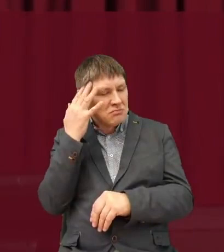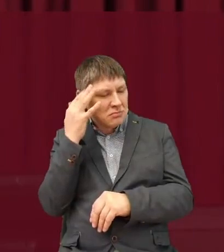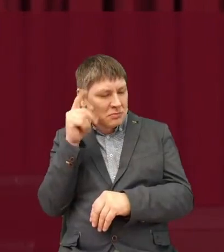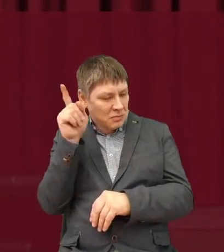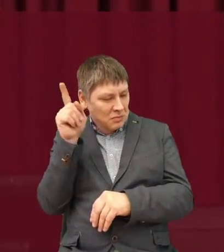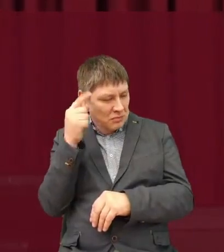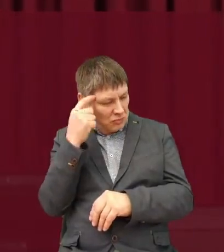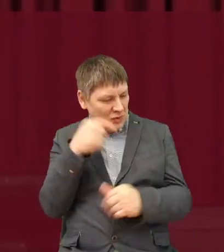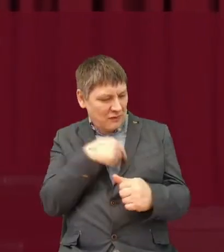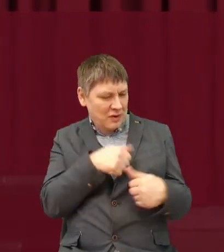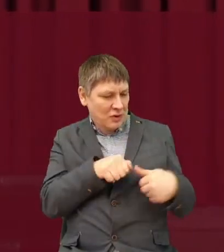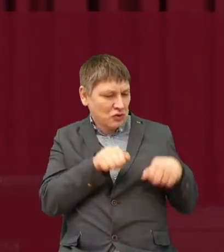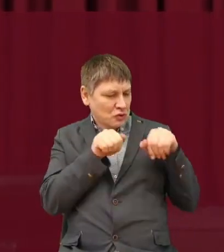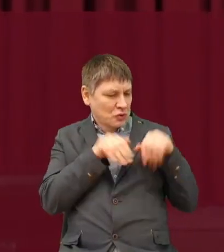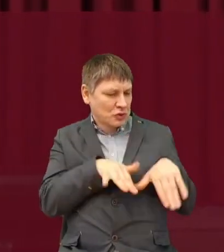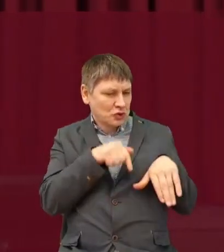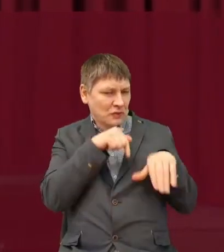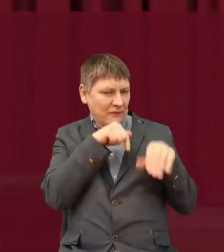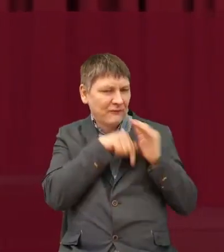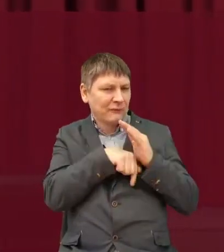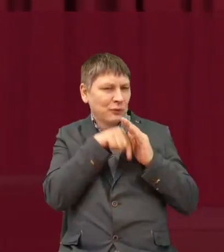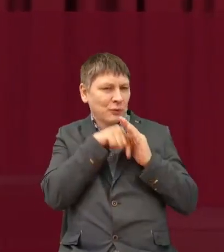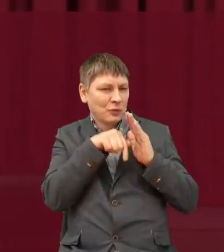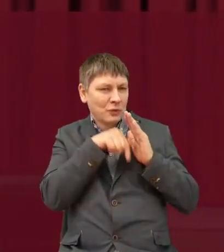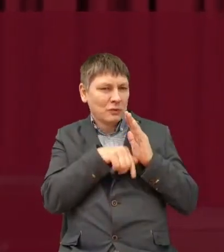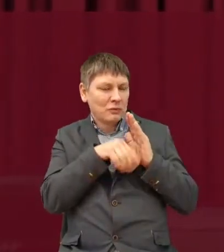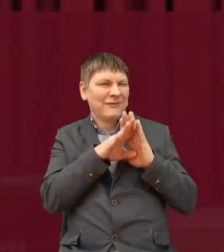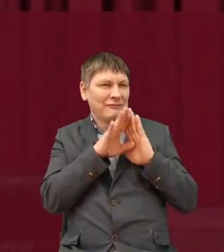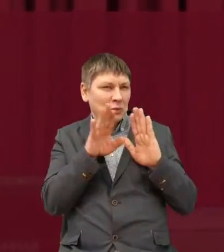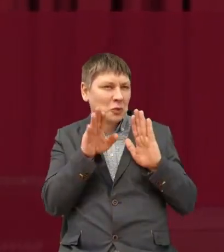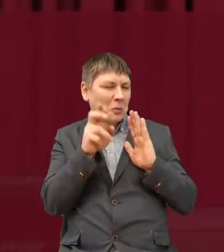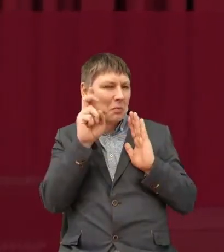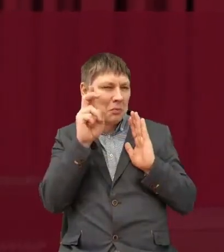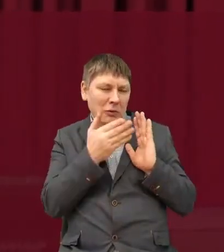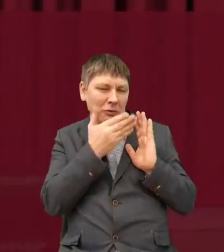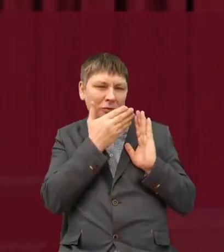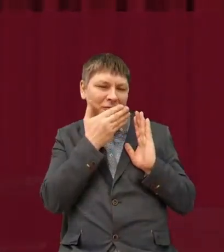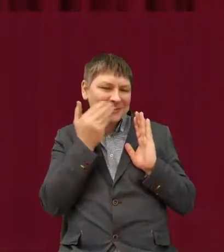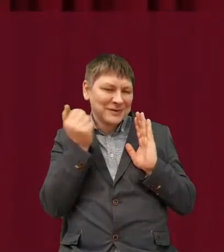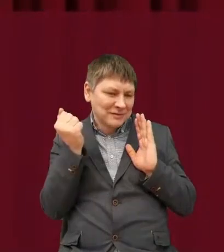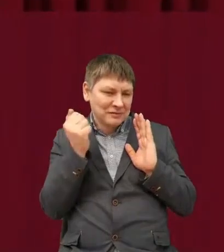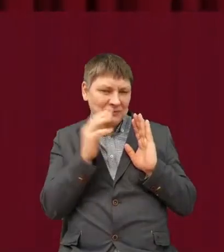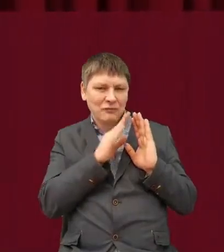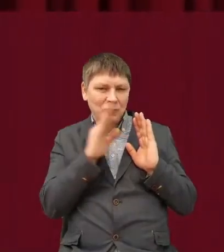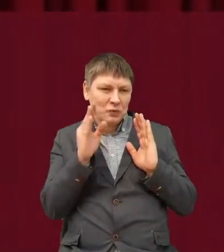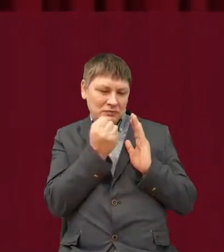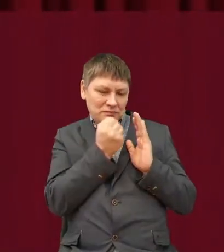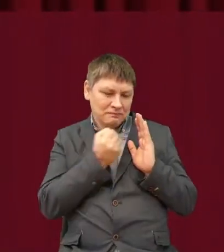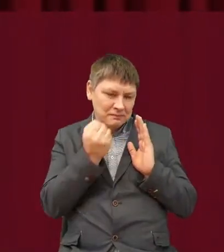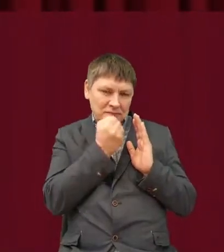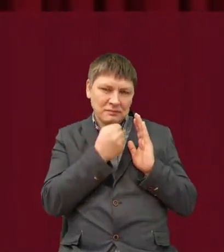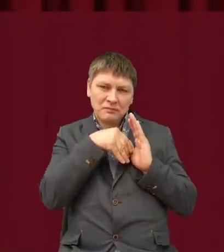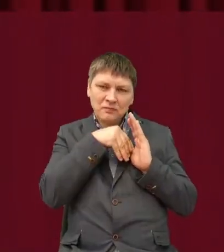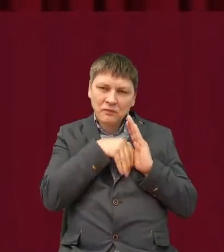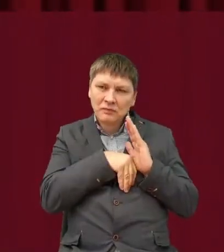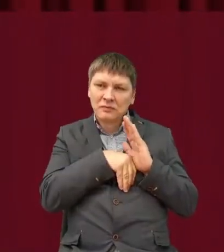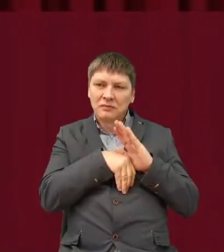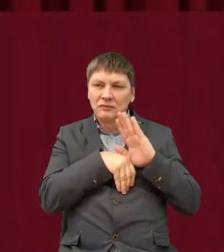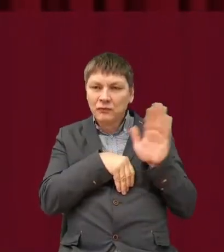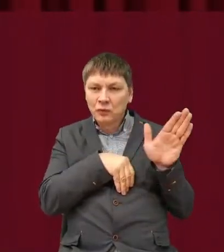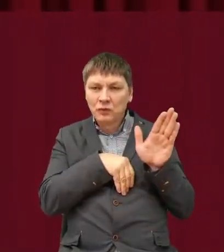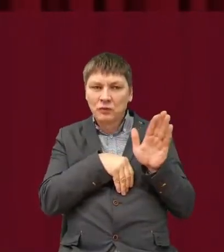себя принял сознательное решение занял сознательную позицию сказал нет бога